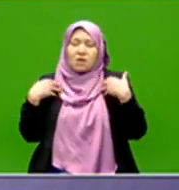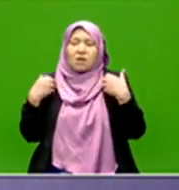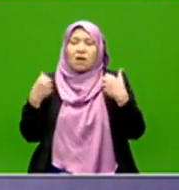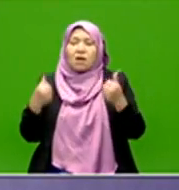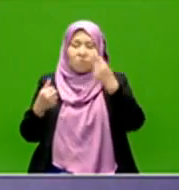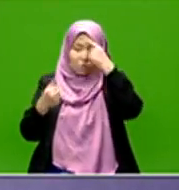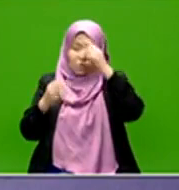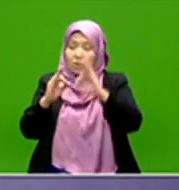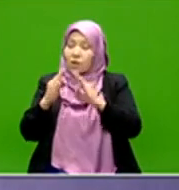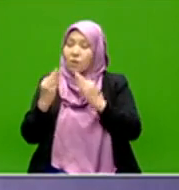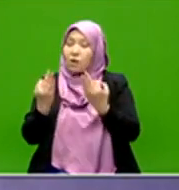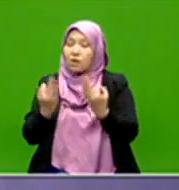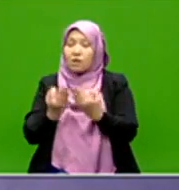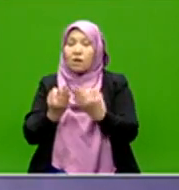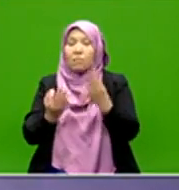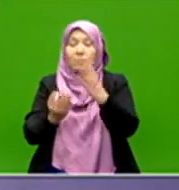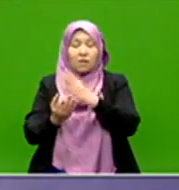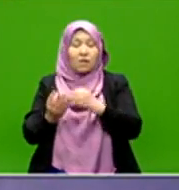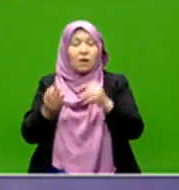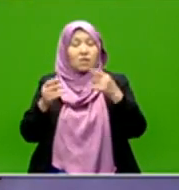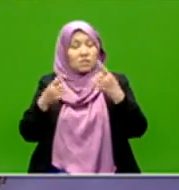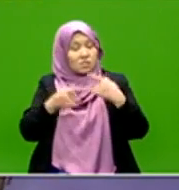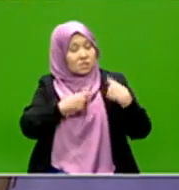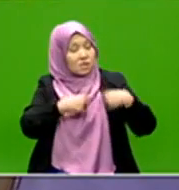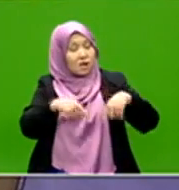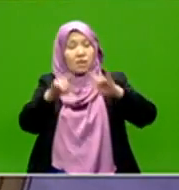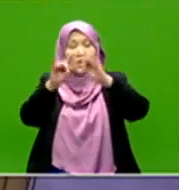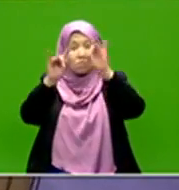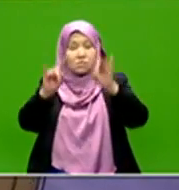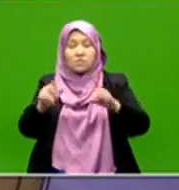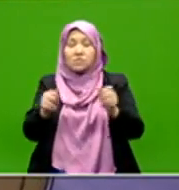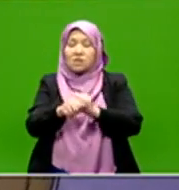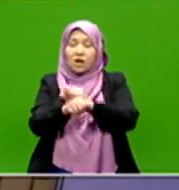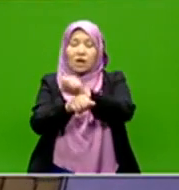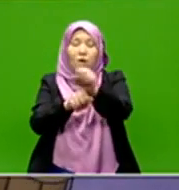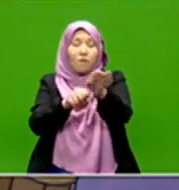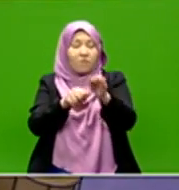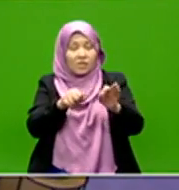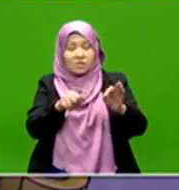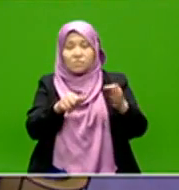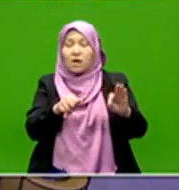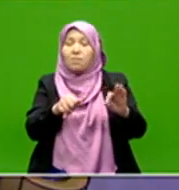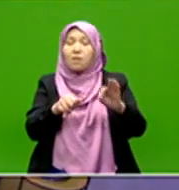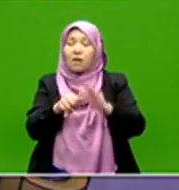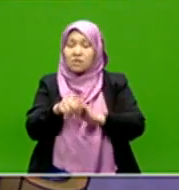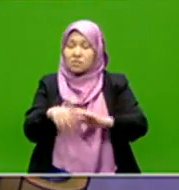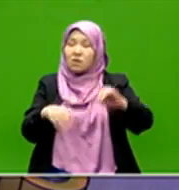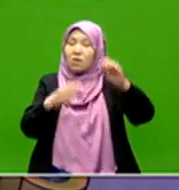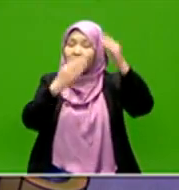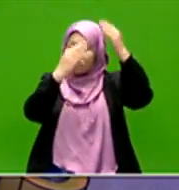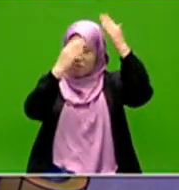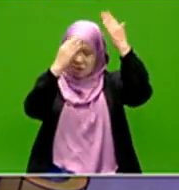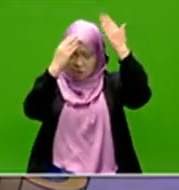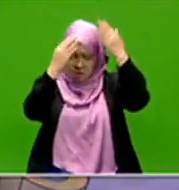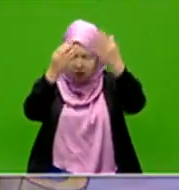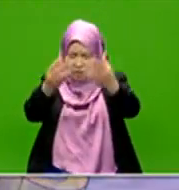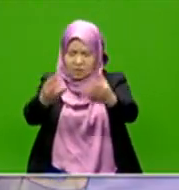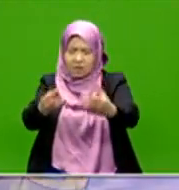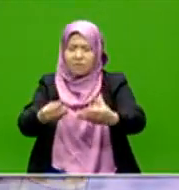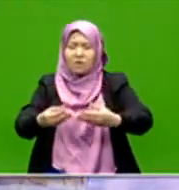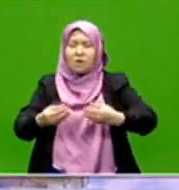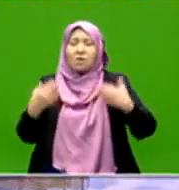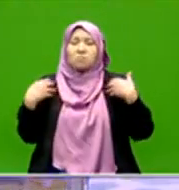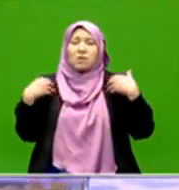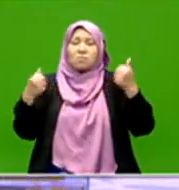keluarga kami yang kini sedang diuji dengan pandemik COVID-19 ini ya Allah. Kurniakan kesembuhan buat